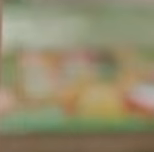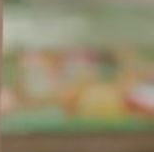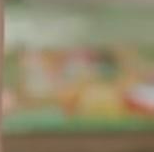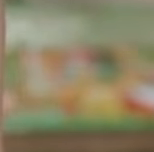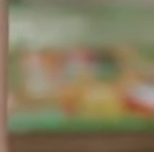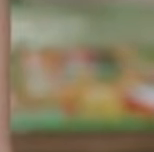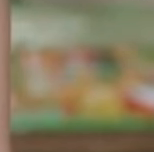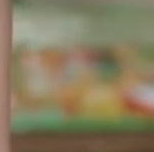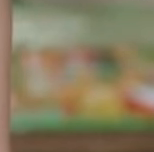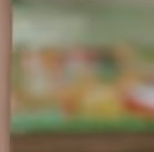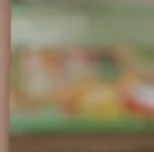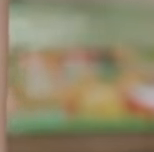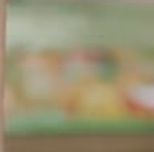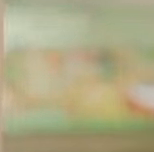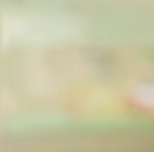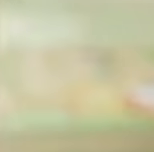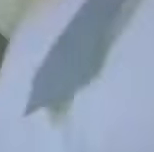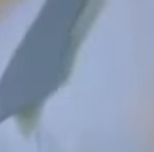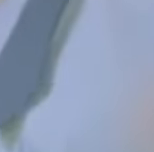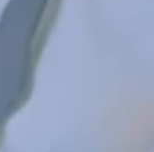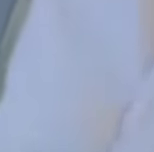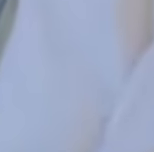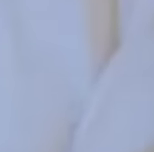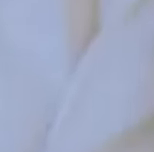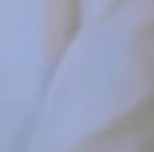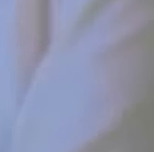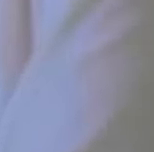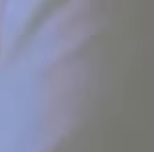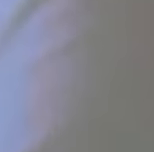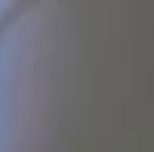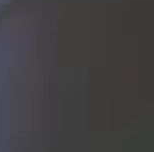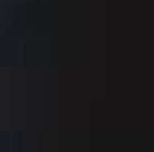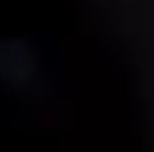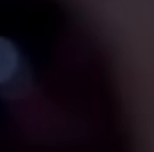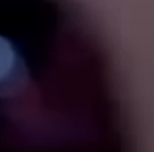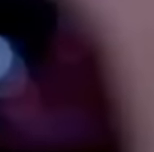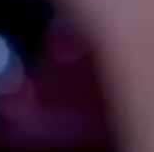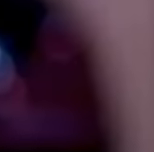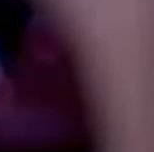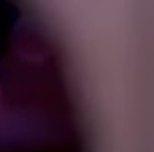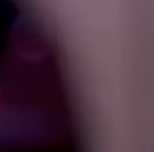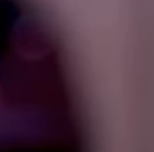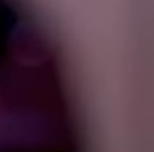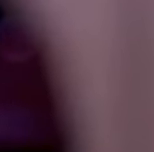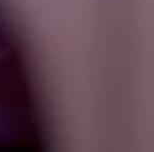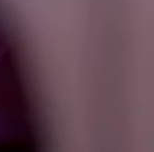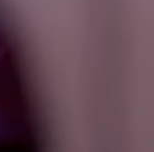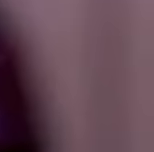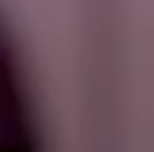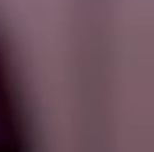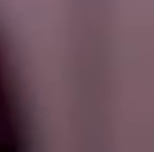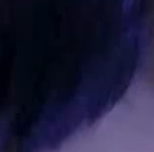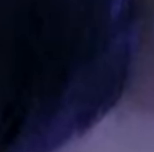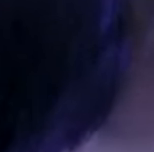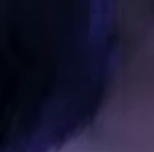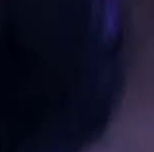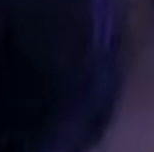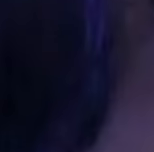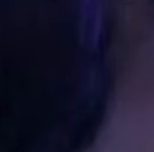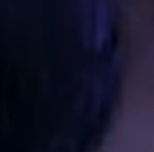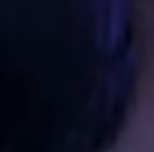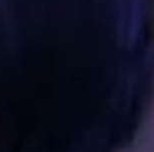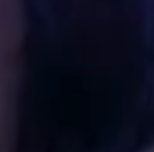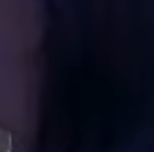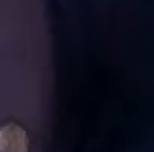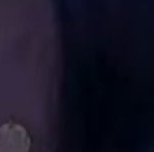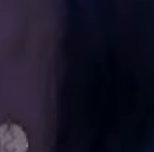Nangako ang mga kapatid ko na makakaramay ko sila sa kahit anong pagdaanan ko. Kala ko magkakampi tayo. Bakit mo ginagawa sa akin to? Mas matanda